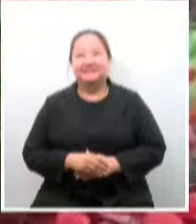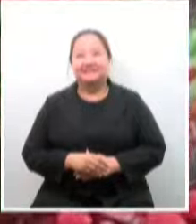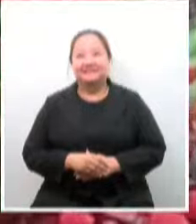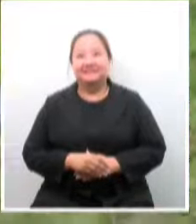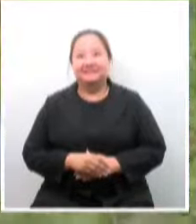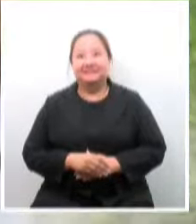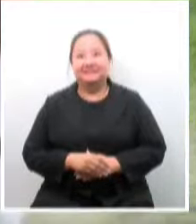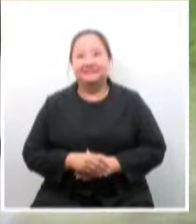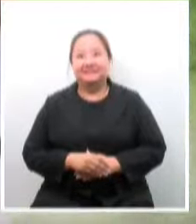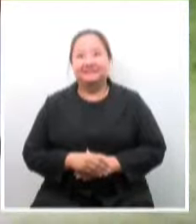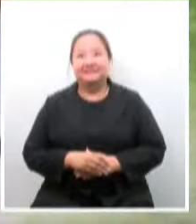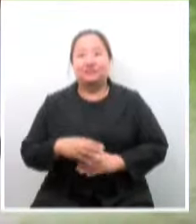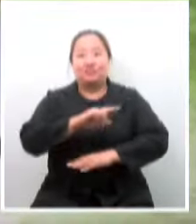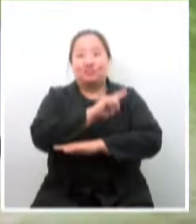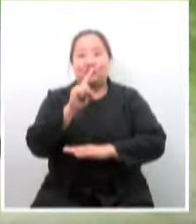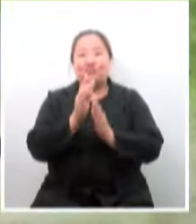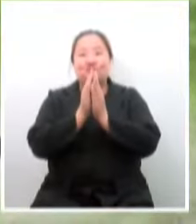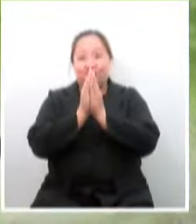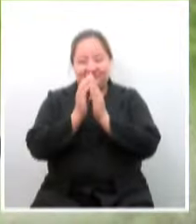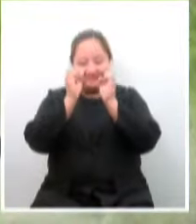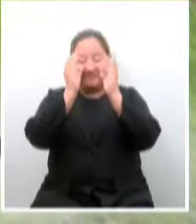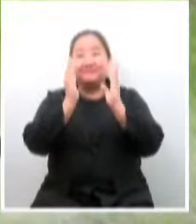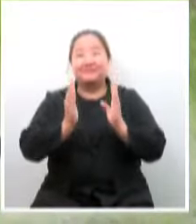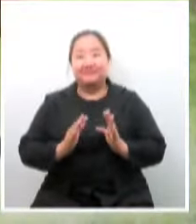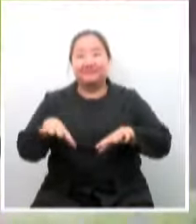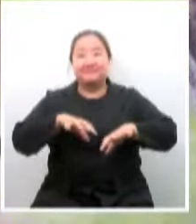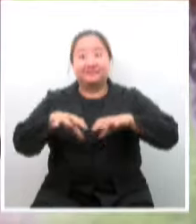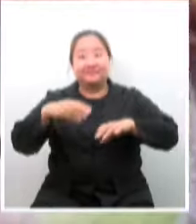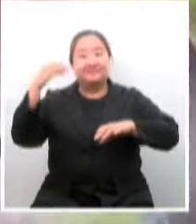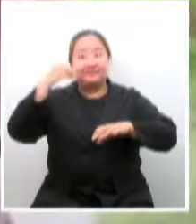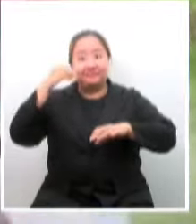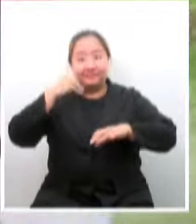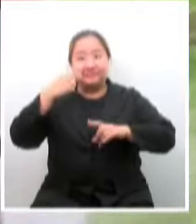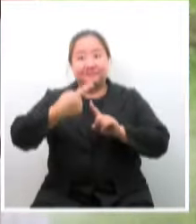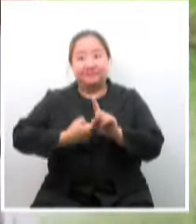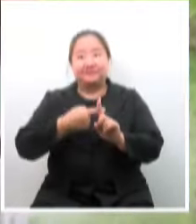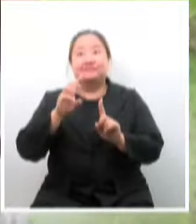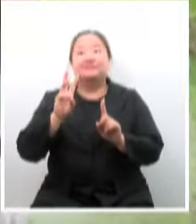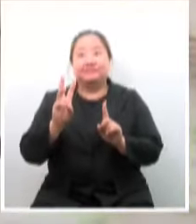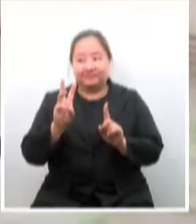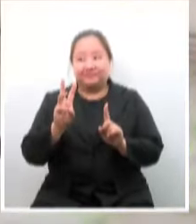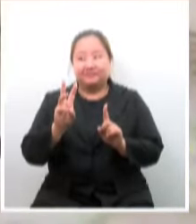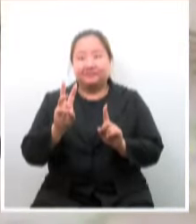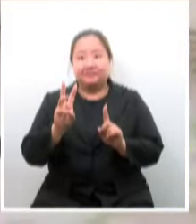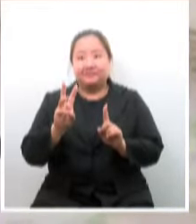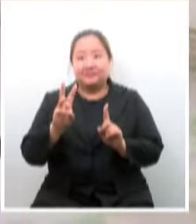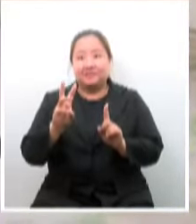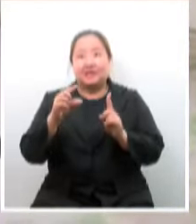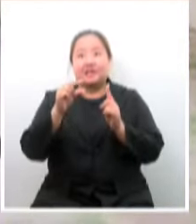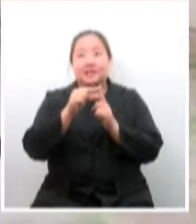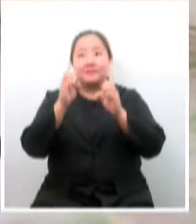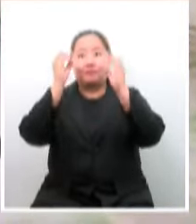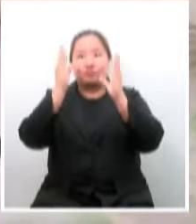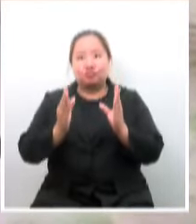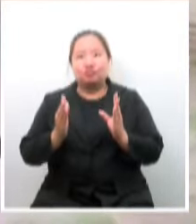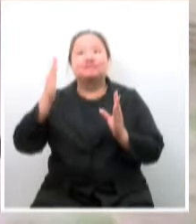สกาวันไหว้ครูนี้นะคะจะจัดขึ้นทุกๆเดือนมิถุนายนคำว่าครูก่อนอื่นต้อง